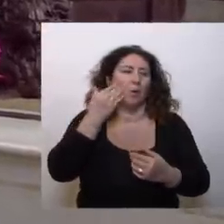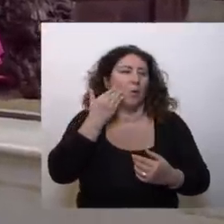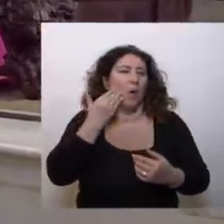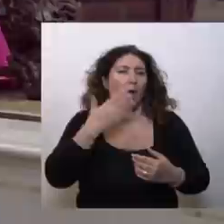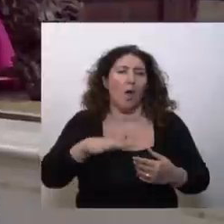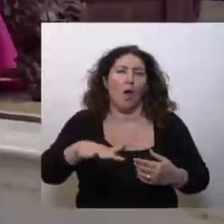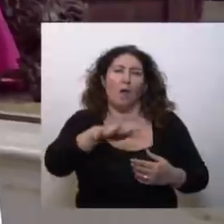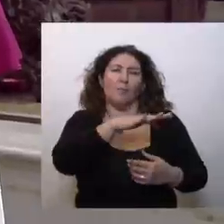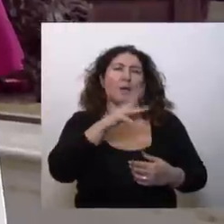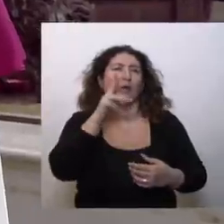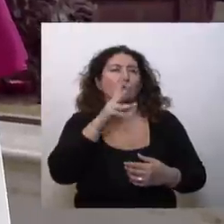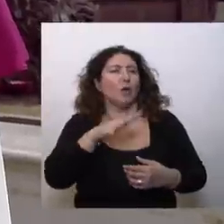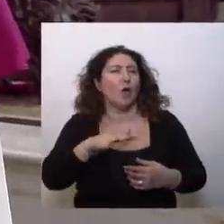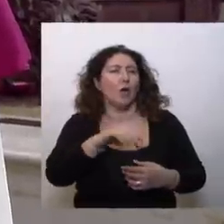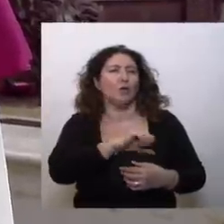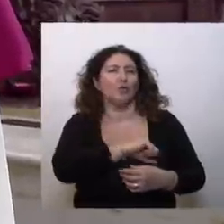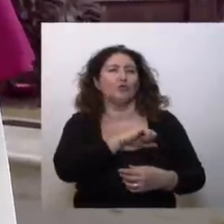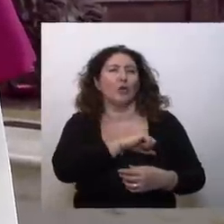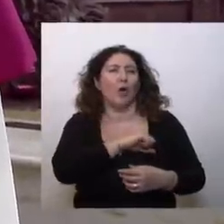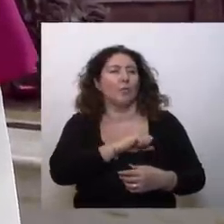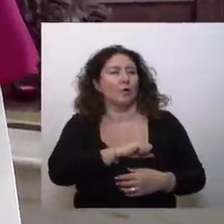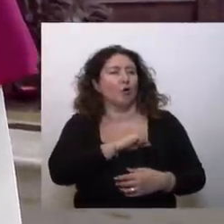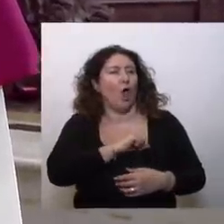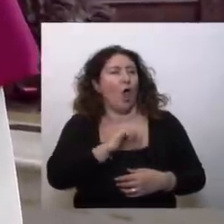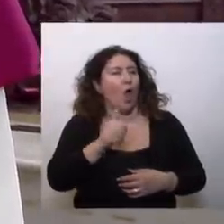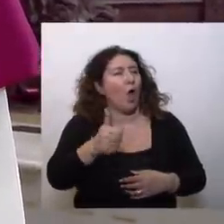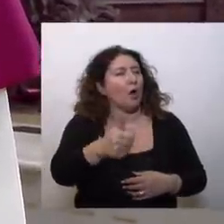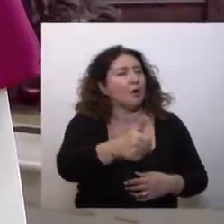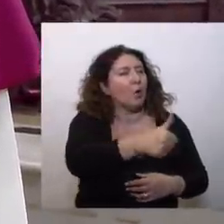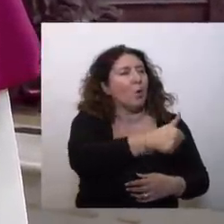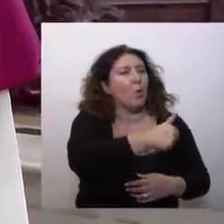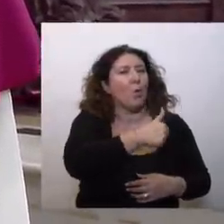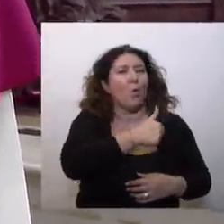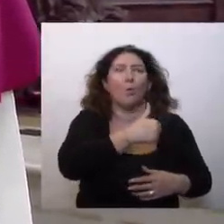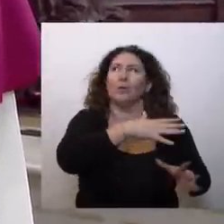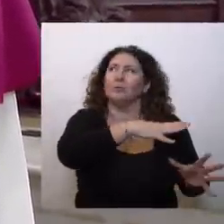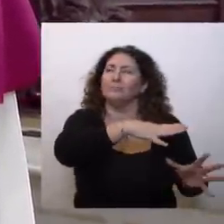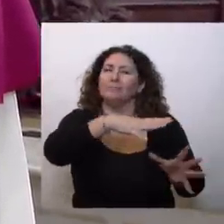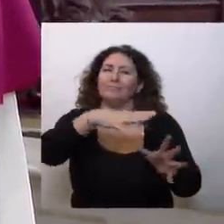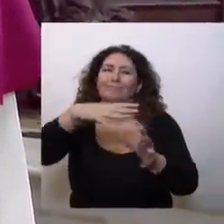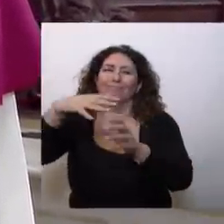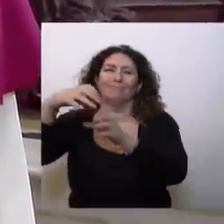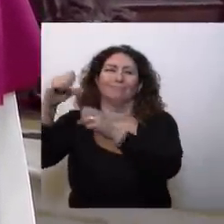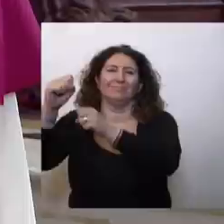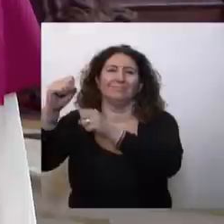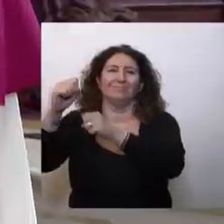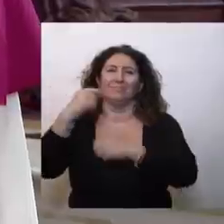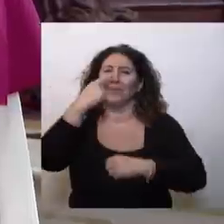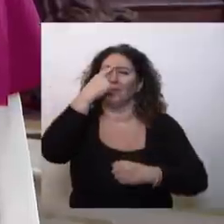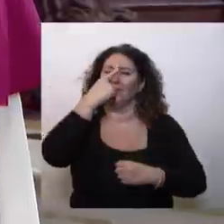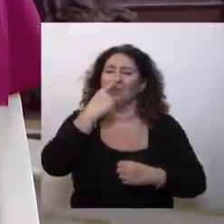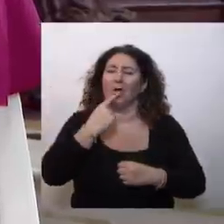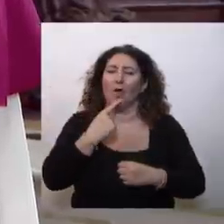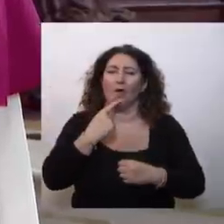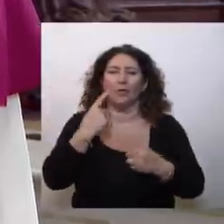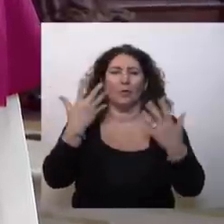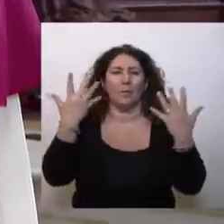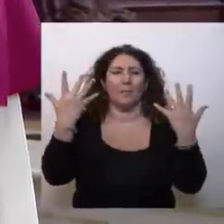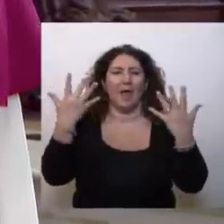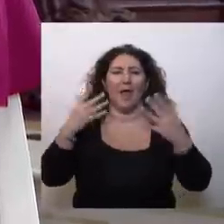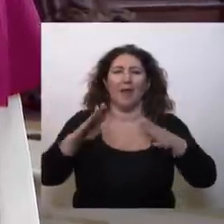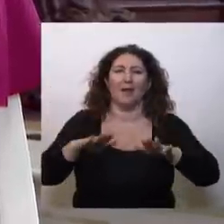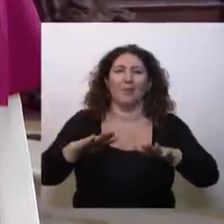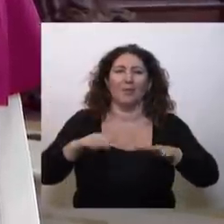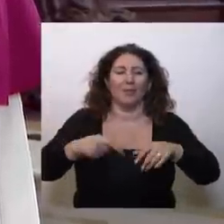donna che soffre. Il tuo volto, le tue mani e i tuoi piedi, il tuo costato e tutto il